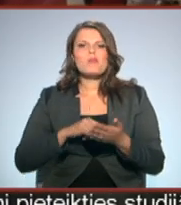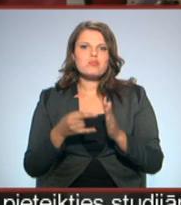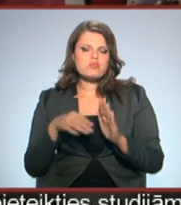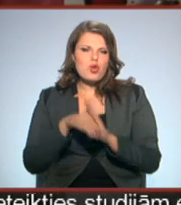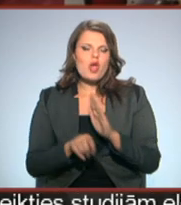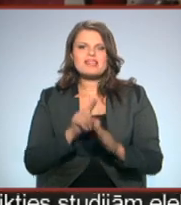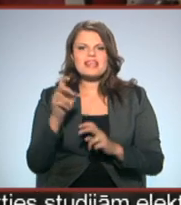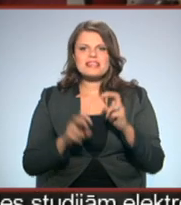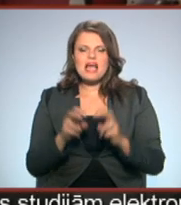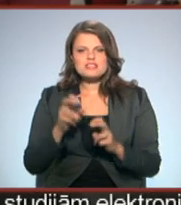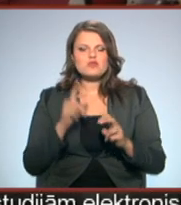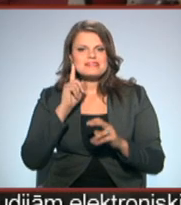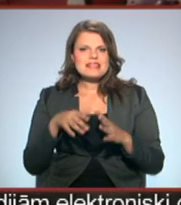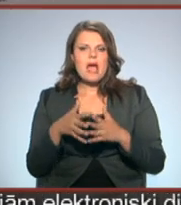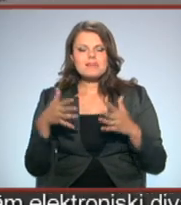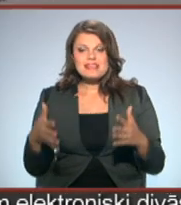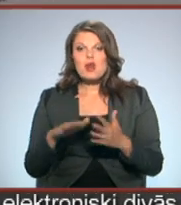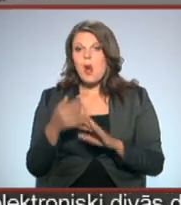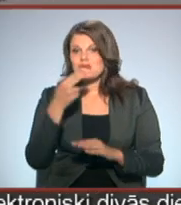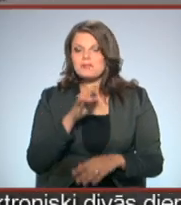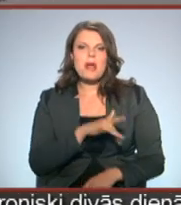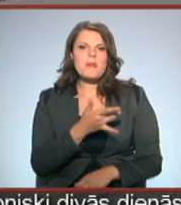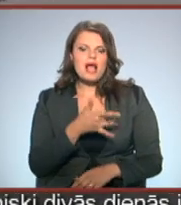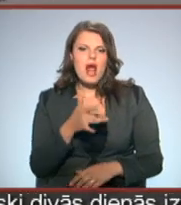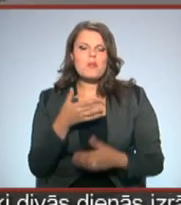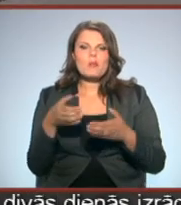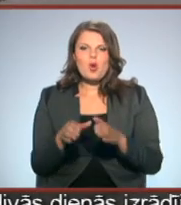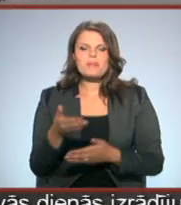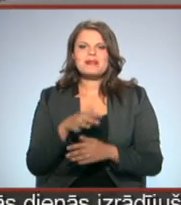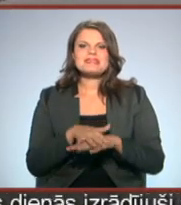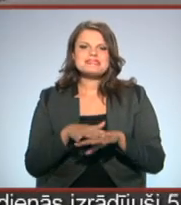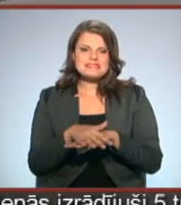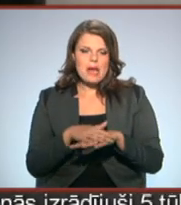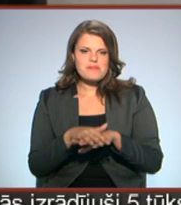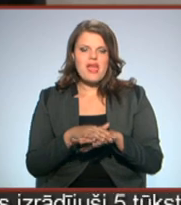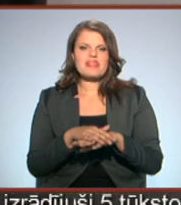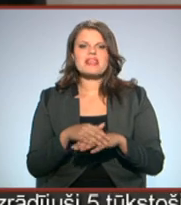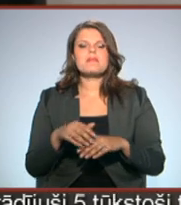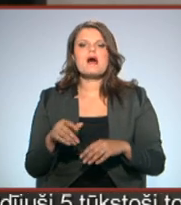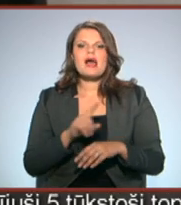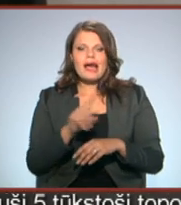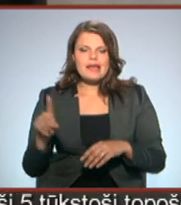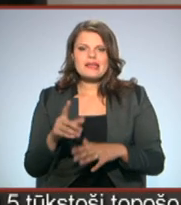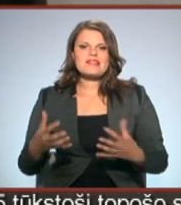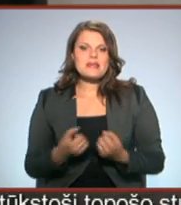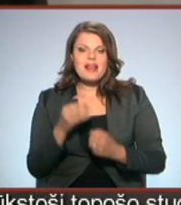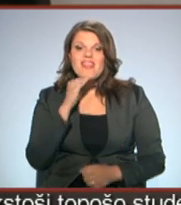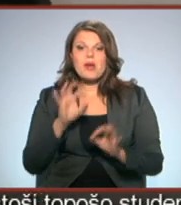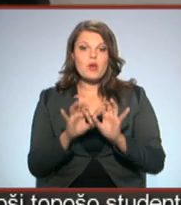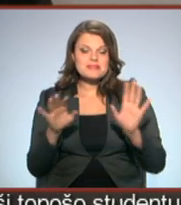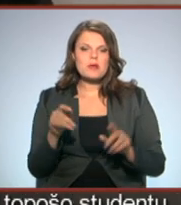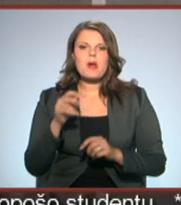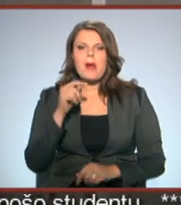kā jāsaražo tā produkcija. Lauksaimniecības pakalpojumu kooperatīvā sabiedrība Kuldīgas labumi dibināta februāra sākumā, marta beigās